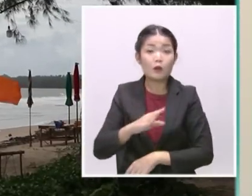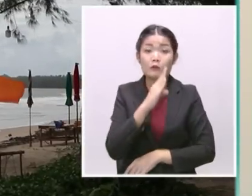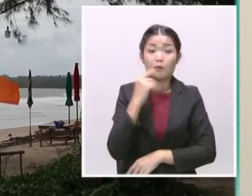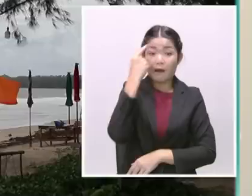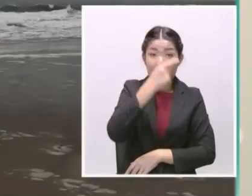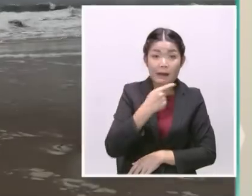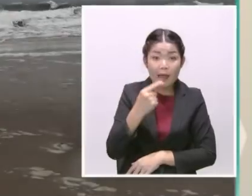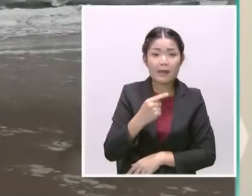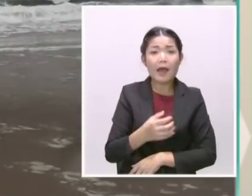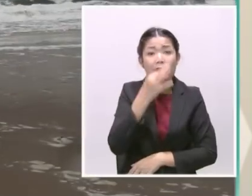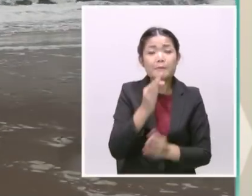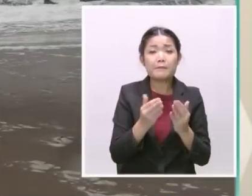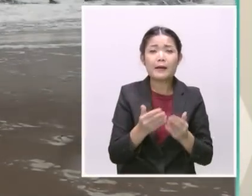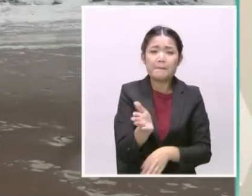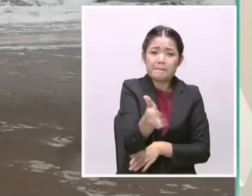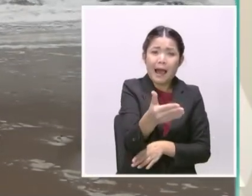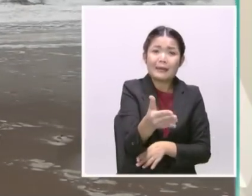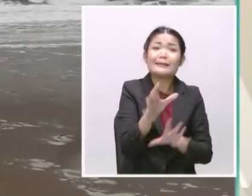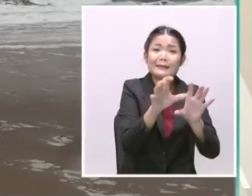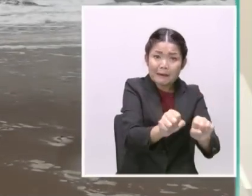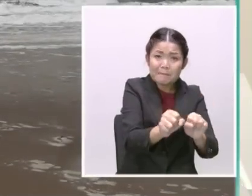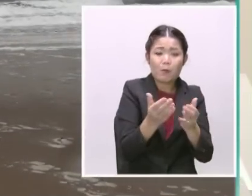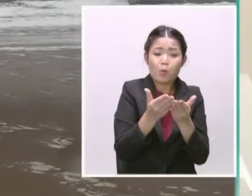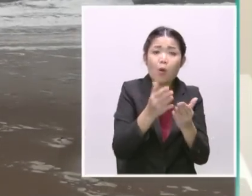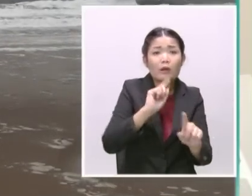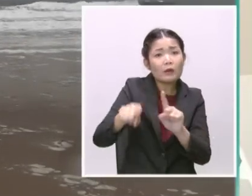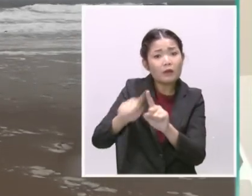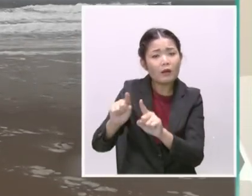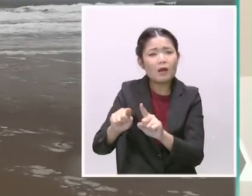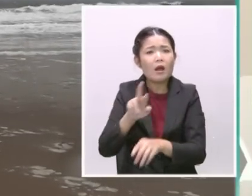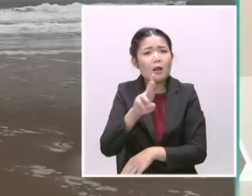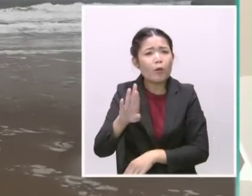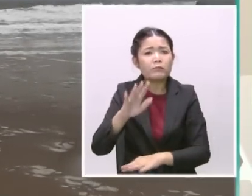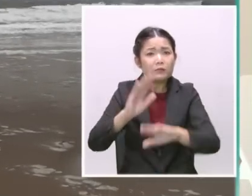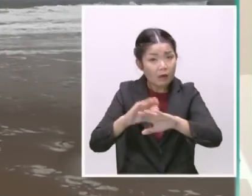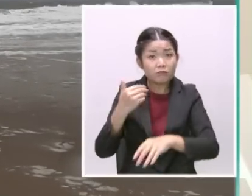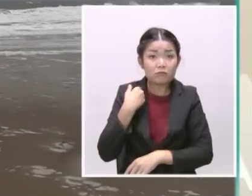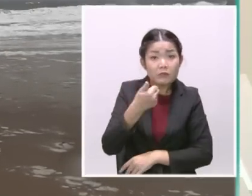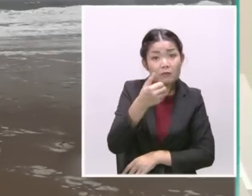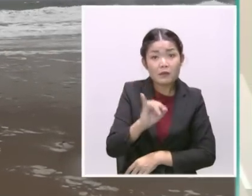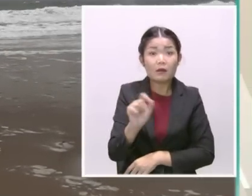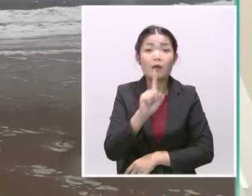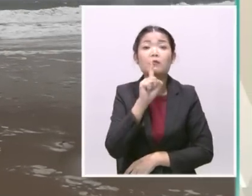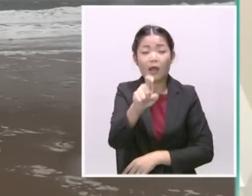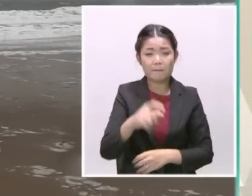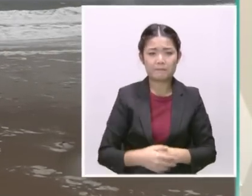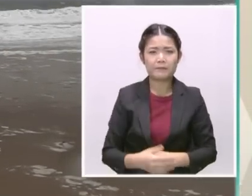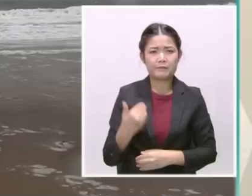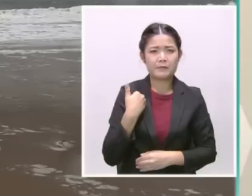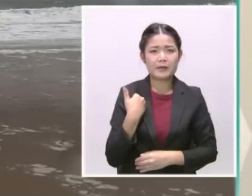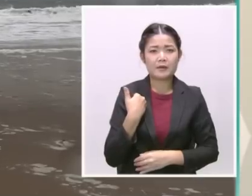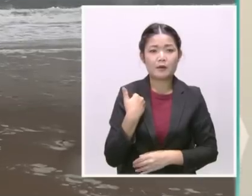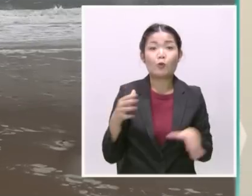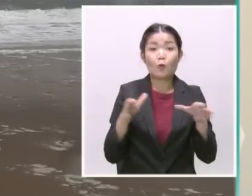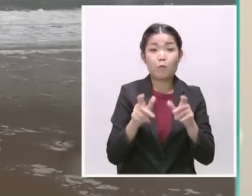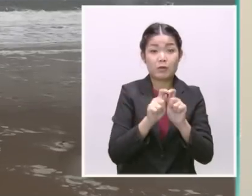คนที่เขาทำประโมงชายฝั่ง หอวหนวยงานทเกี่วข้องต่ระบบนี้ในบ้านเราเป็อยางไรบ้างค่ะจง ๆ เรามีคณะอนุก